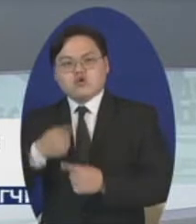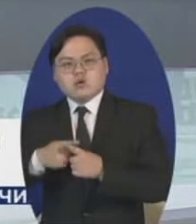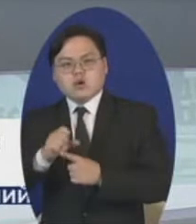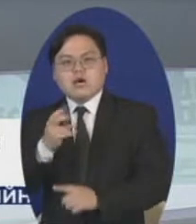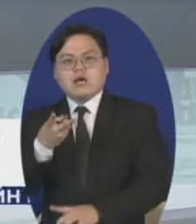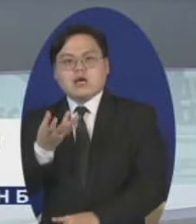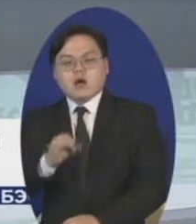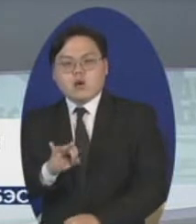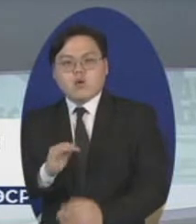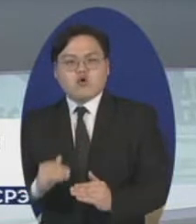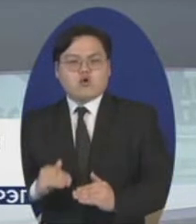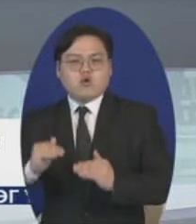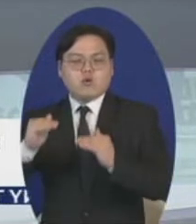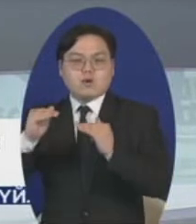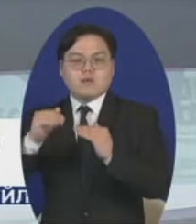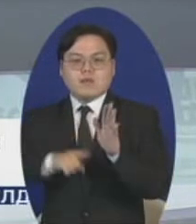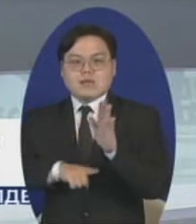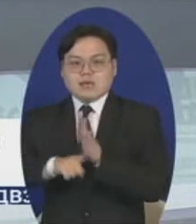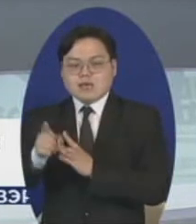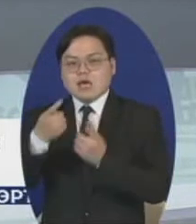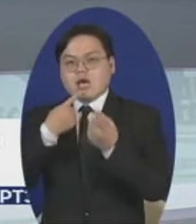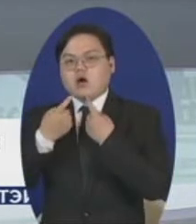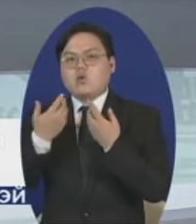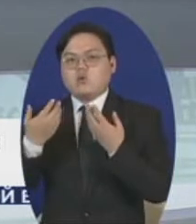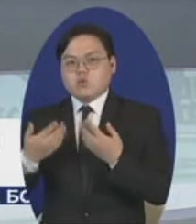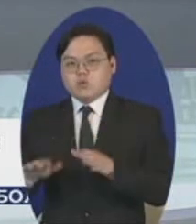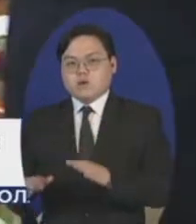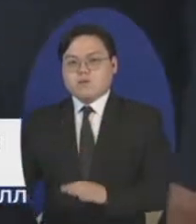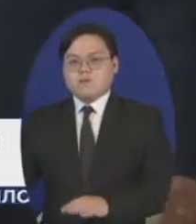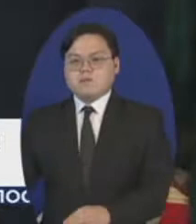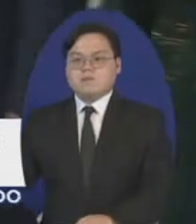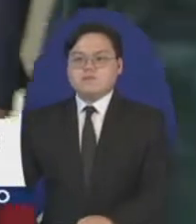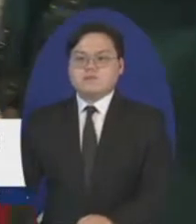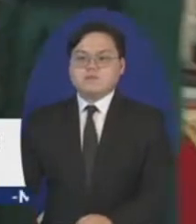ажиллагааг өргөжүүлэх талаар эхний шатны яриа хэлэлцээ өрнжээ.